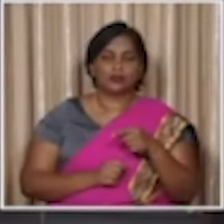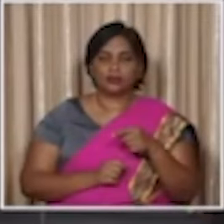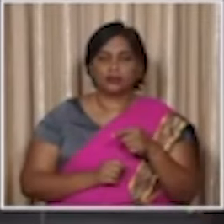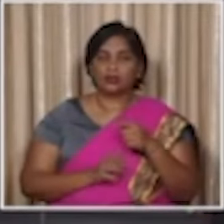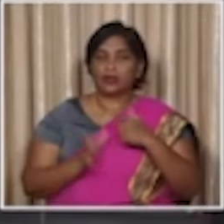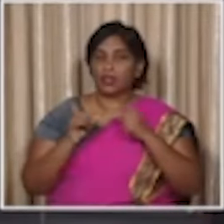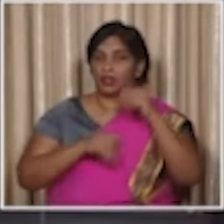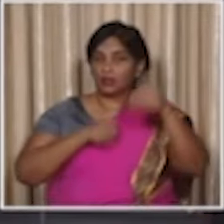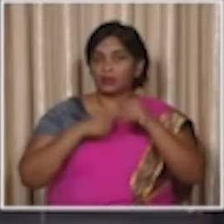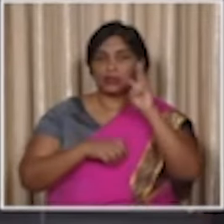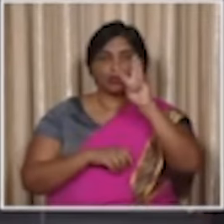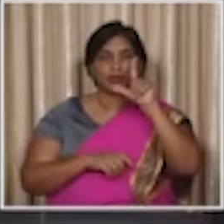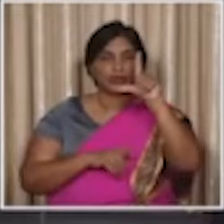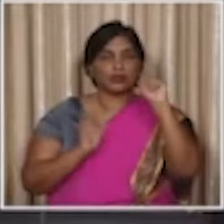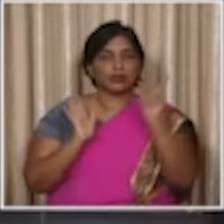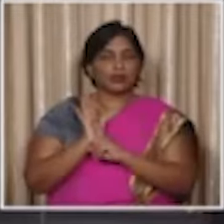අයදුම් පත්‍ර